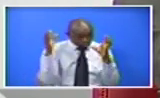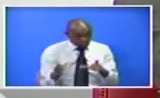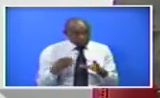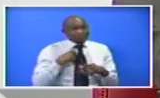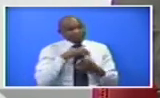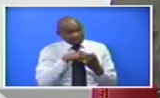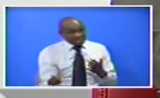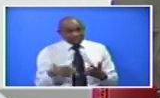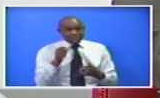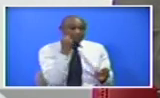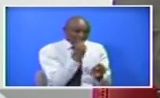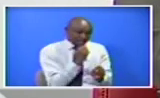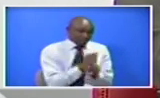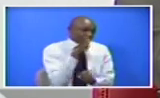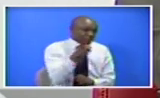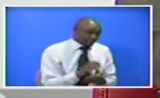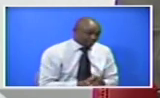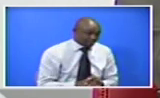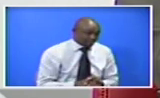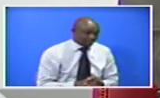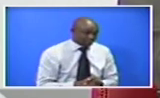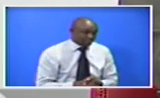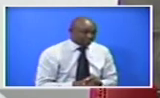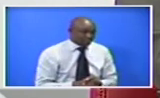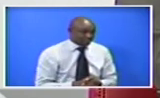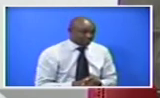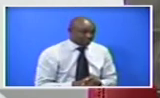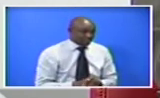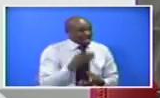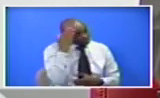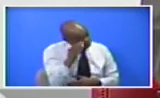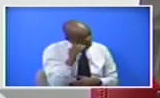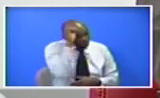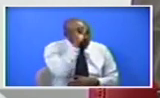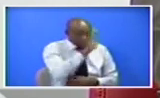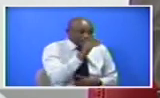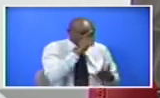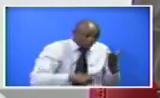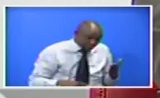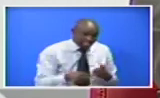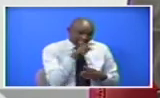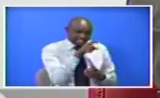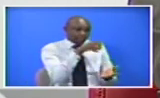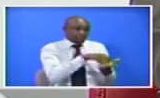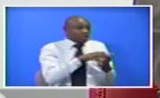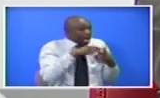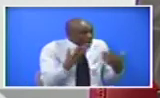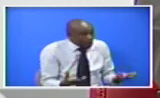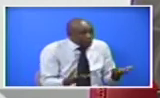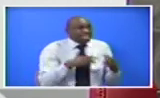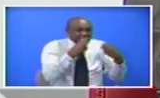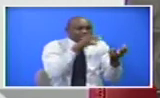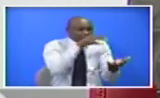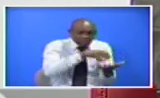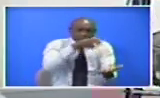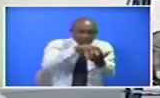wasijali. Atawatengenezea nyadhifa za kuwafaa. Sasa sijui maoni yako ni yapi kuhusiana hizi nyadhifa na mchakato mzima wa